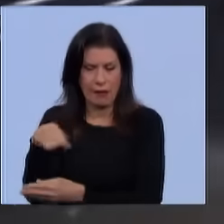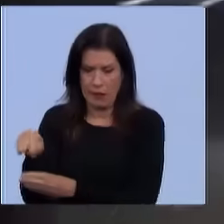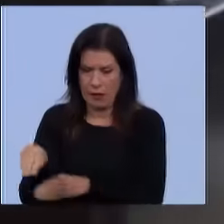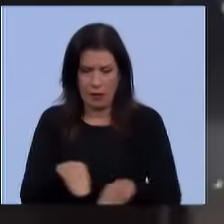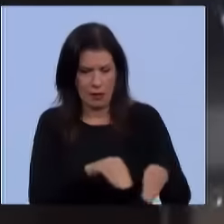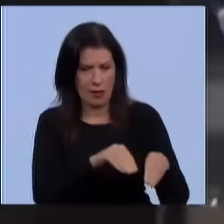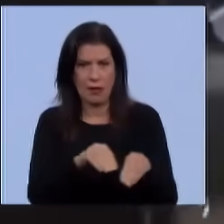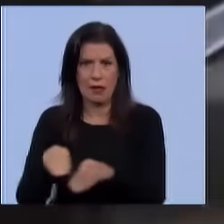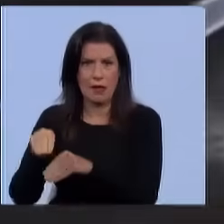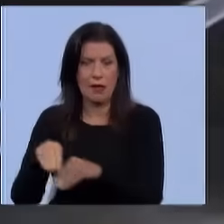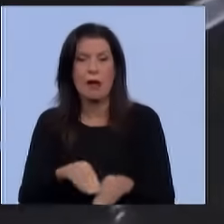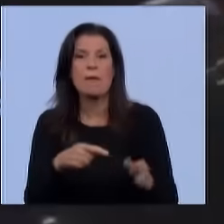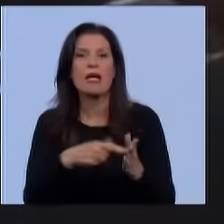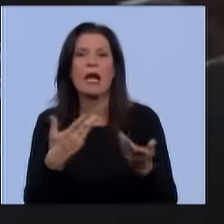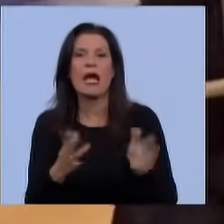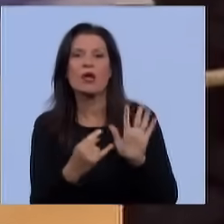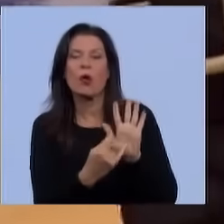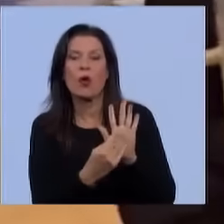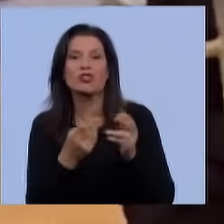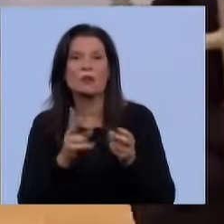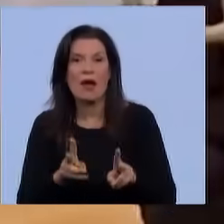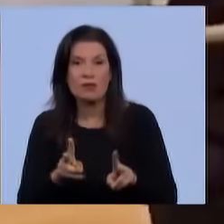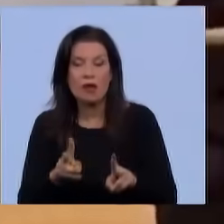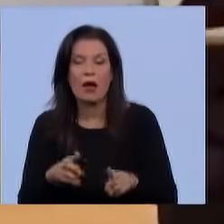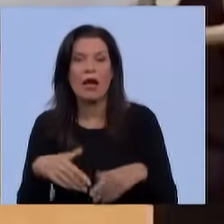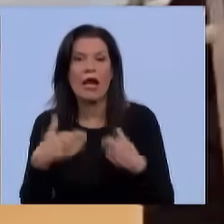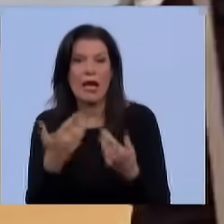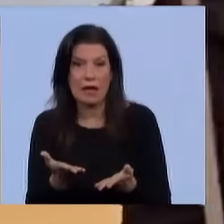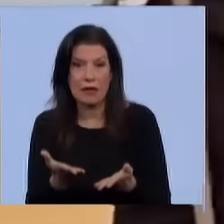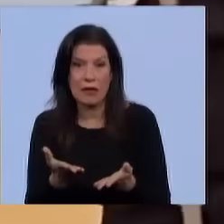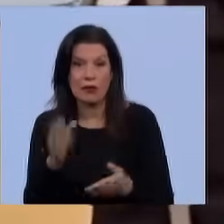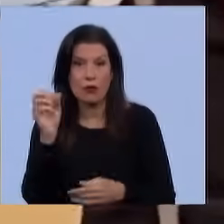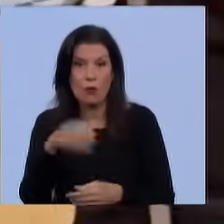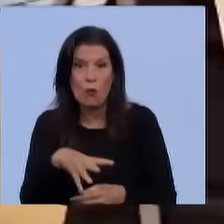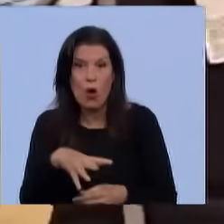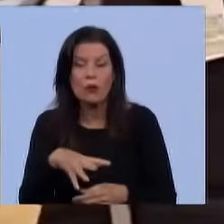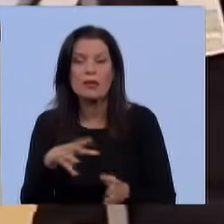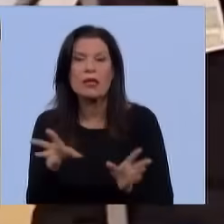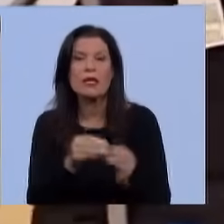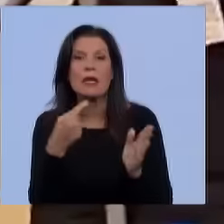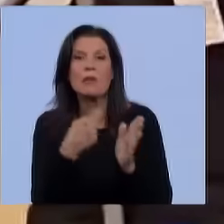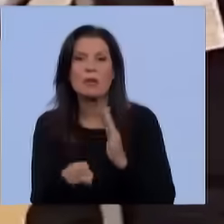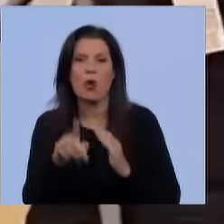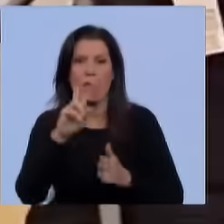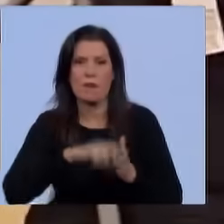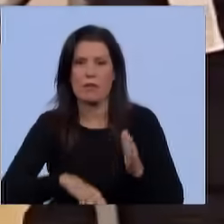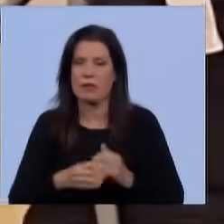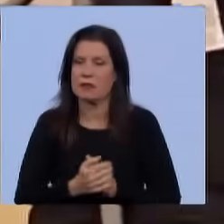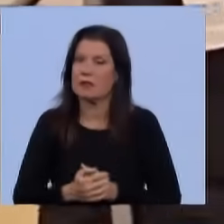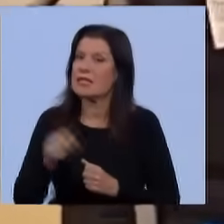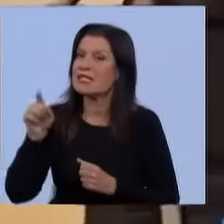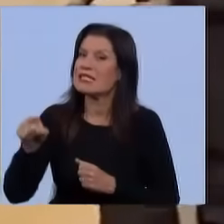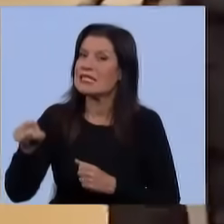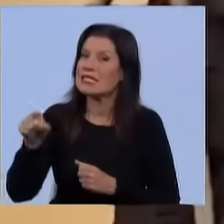חוק שמאפשר הכנסת תרומות פטורות ממכס. כל זה תרומות מאנגליה שהגיעו עכשיו.